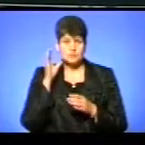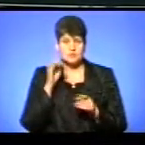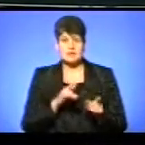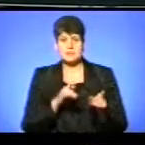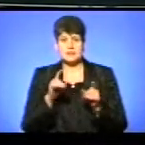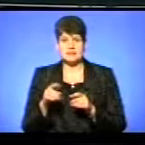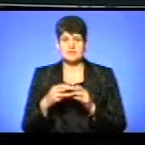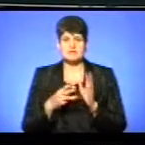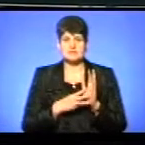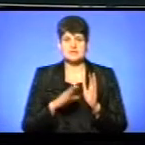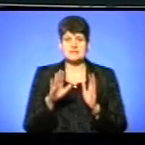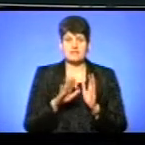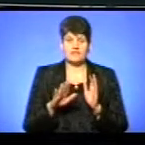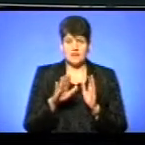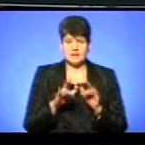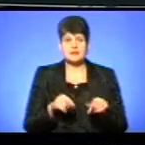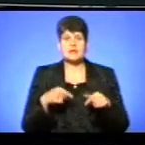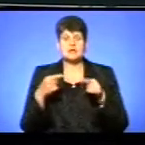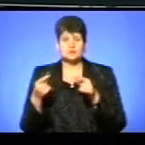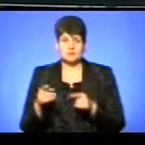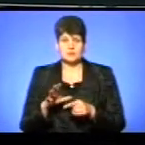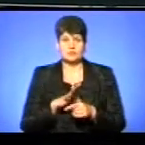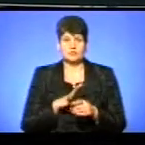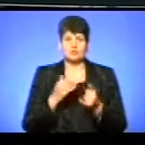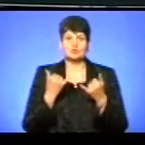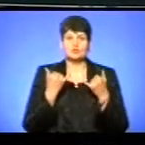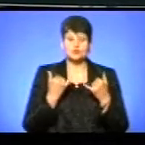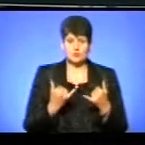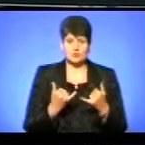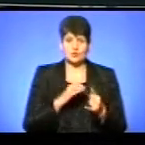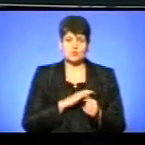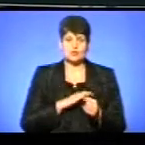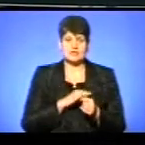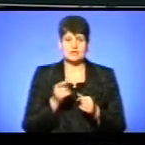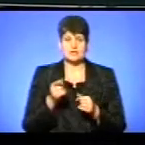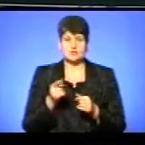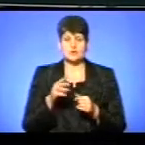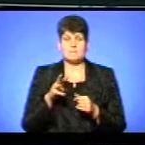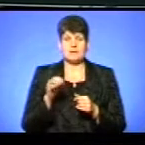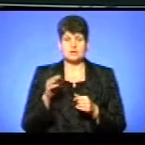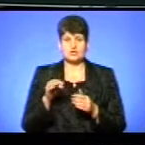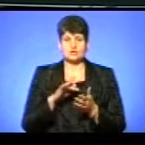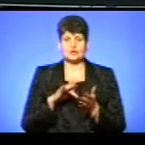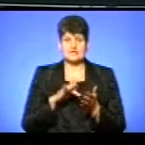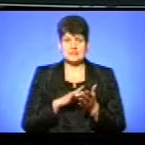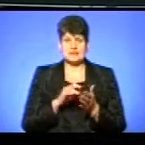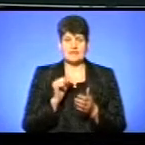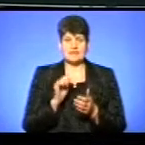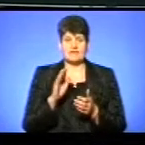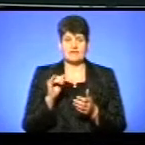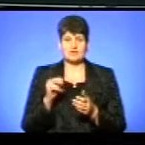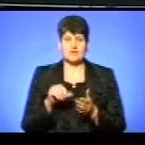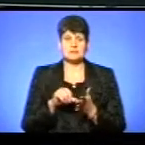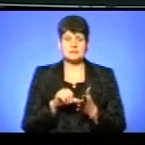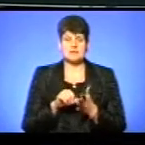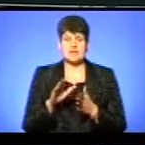на 18 вересня. Наступне слухання мало бути сьогодні. Юрист Тернопільського методичного центру Андрій Вівчар, який